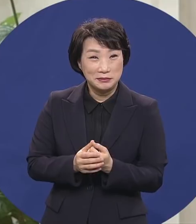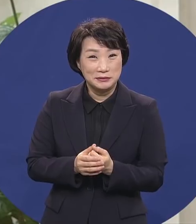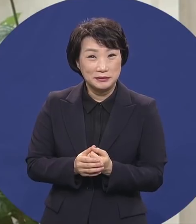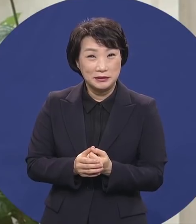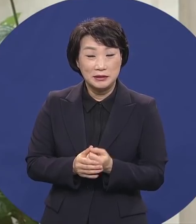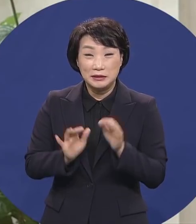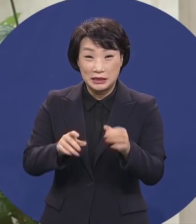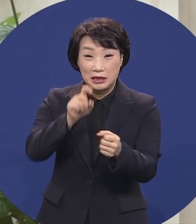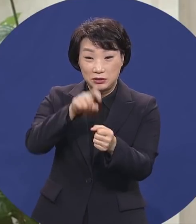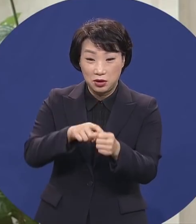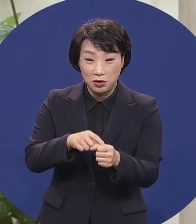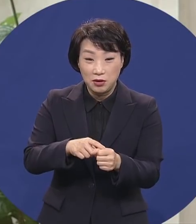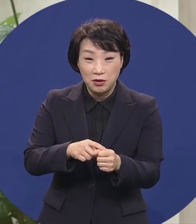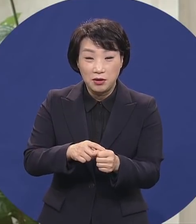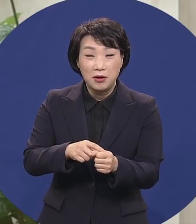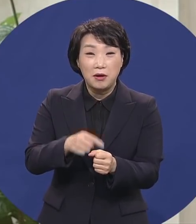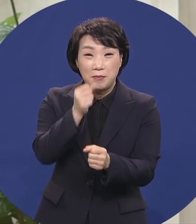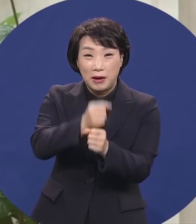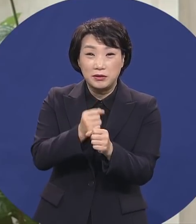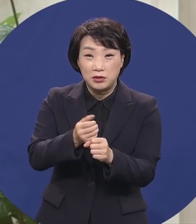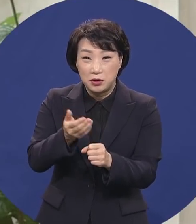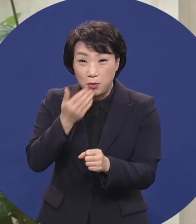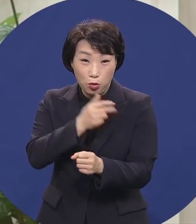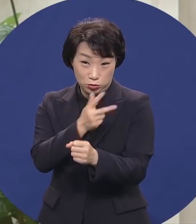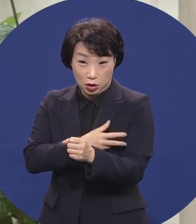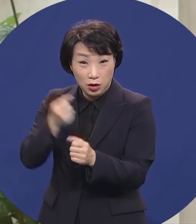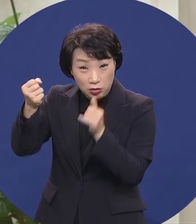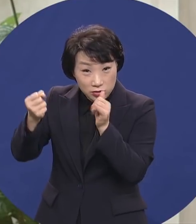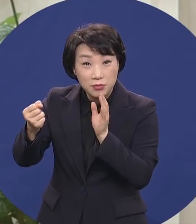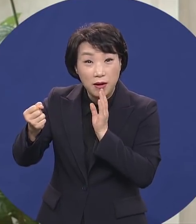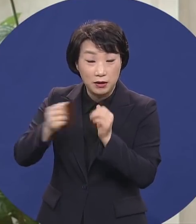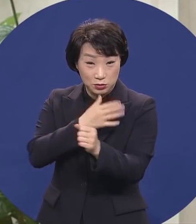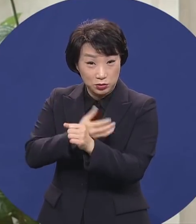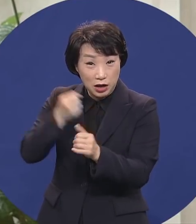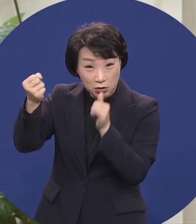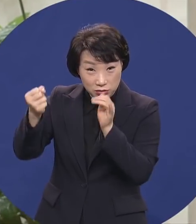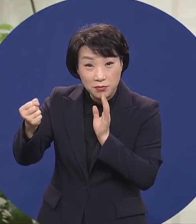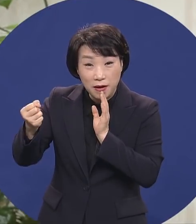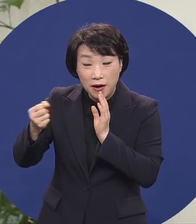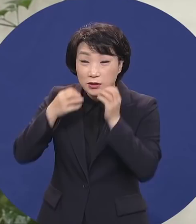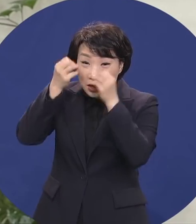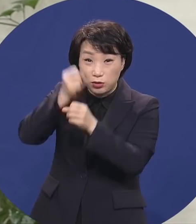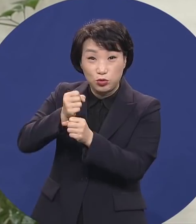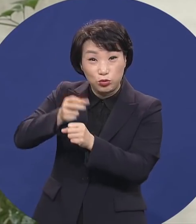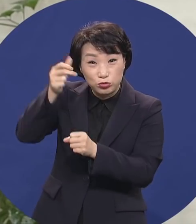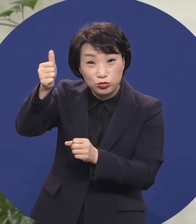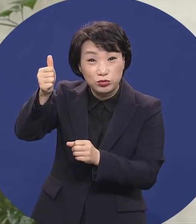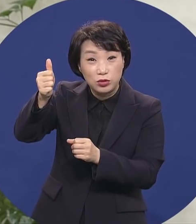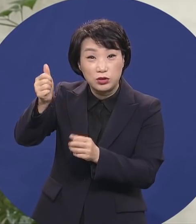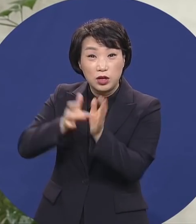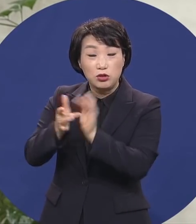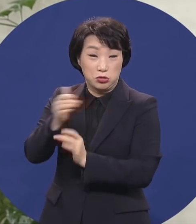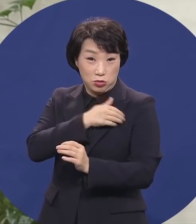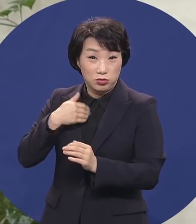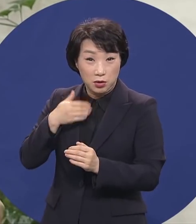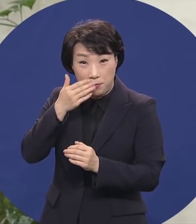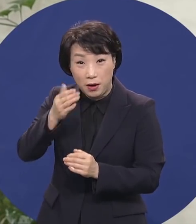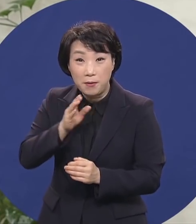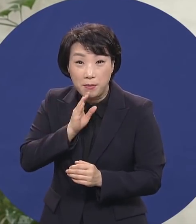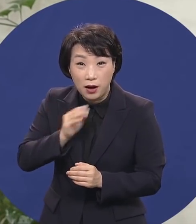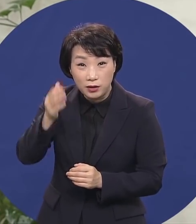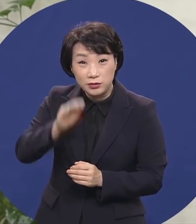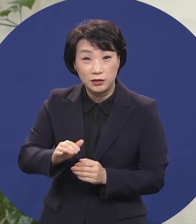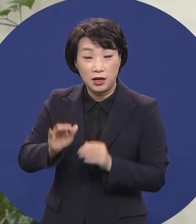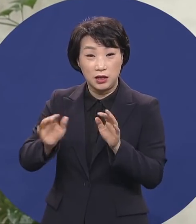떡 만들어 먹을 자격도 있고 능력도 있고 창조적인 분이 능히 할 수 있는데,